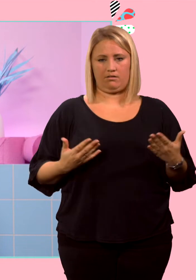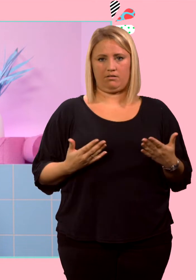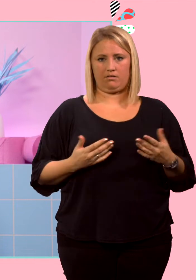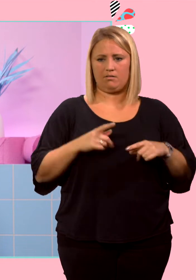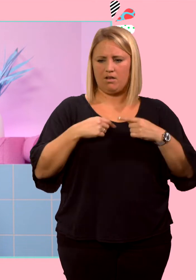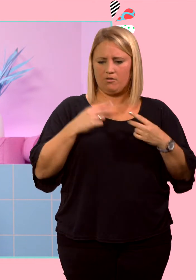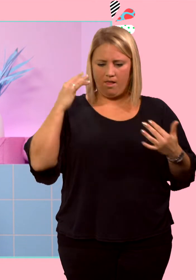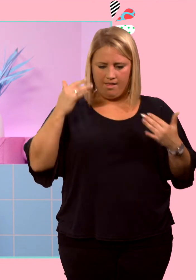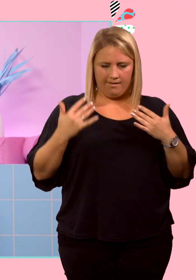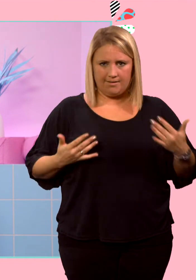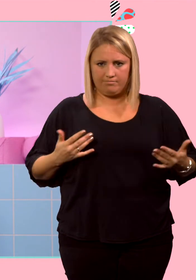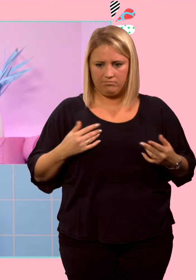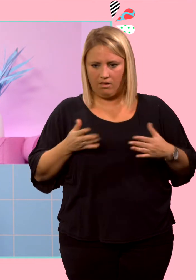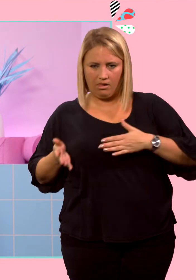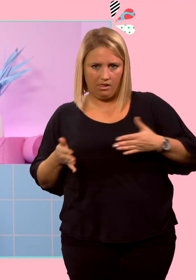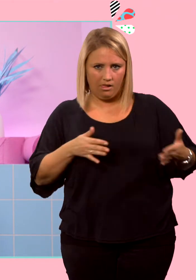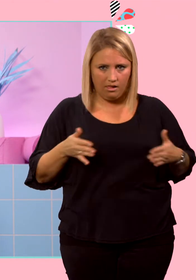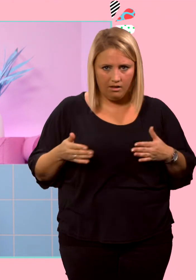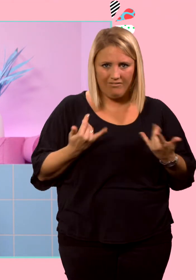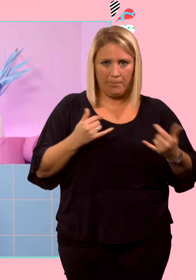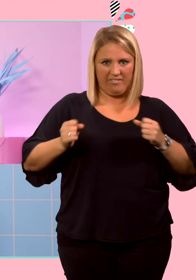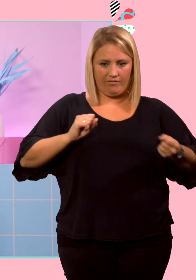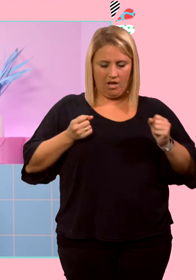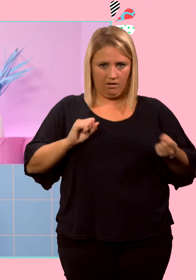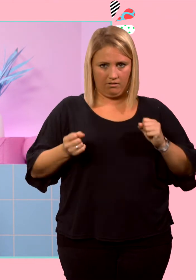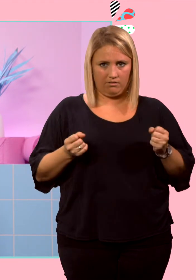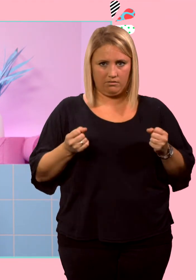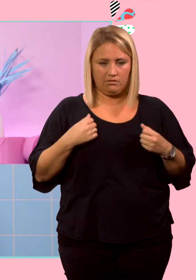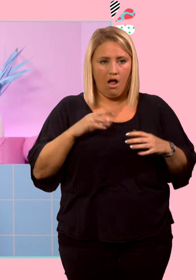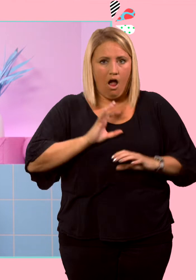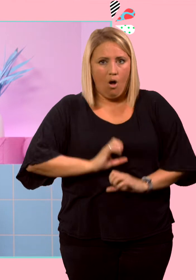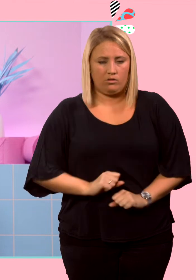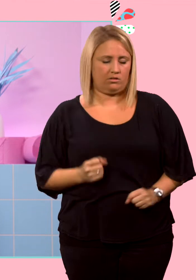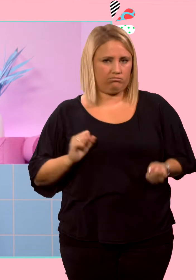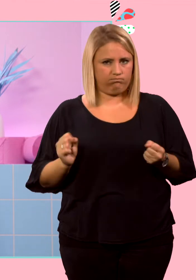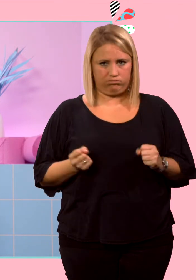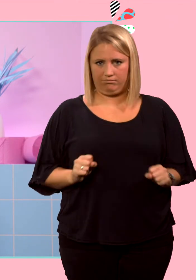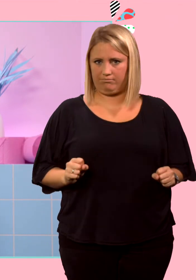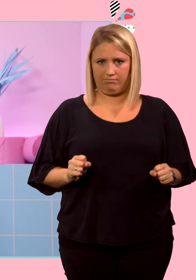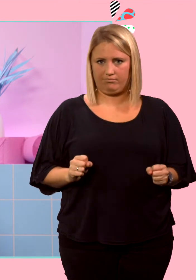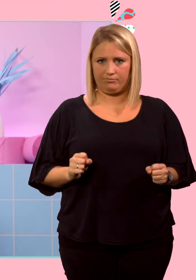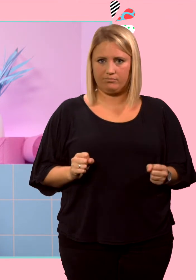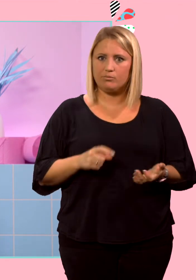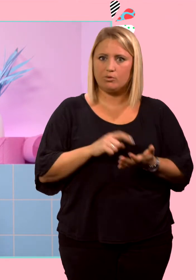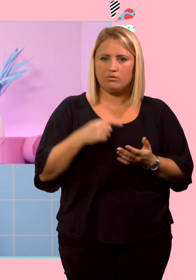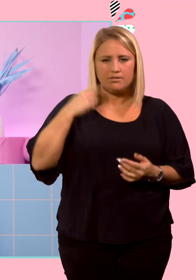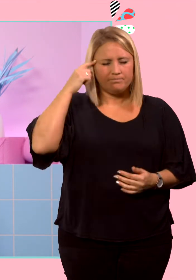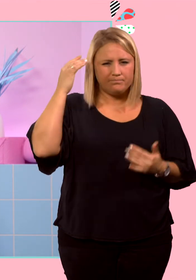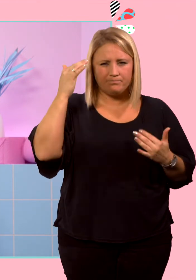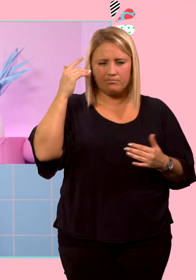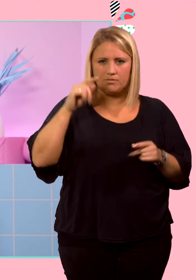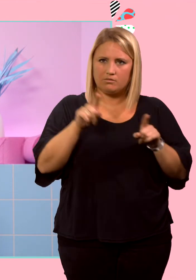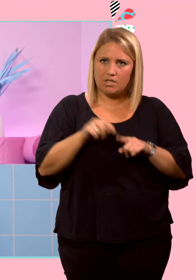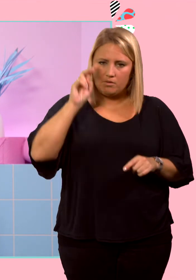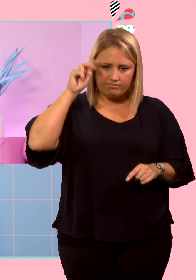gucken, wie liegen sie denn jetzt, wie bewegen sie sich jetzt. Ich habe das gar nicht ausgehalten, weil einfach meine Gedanken